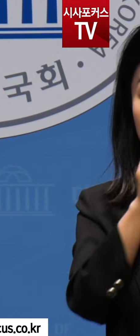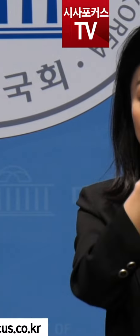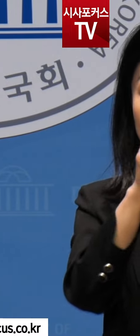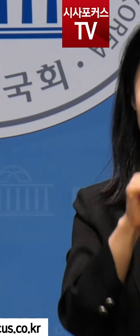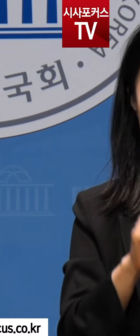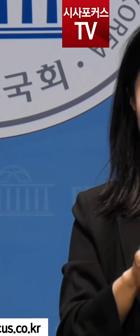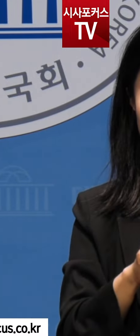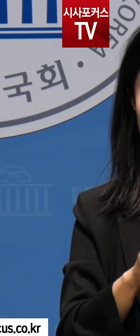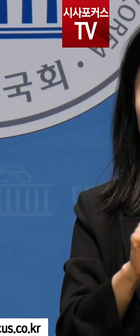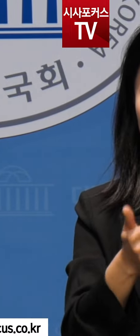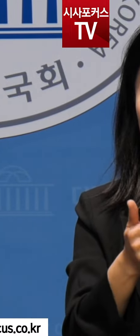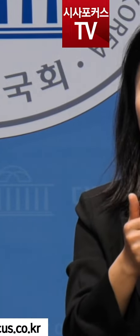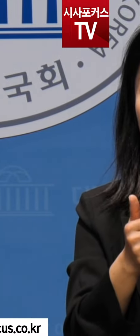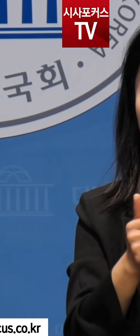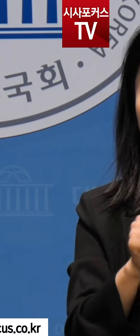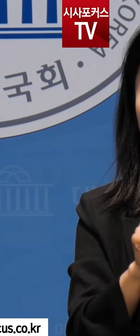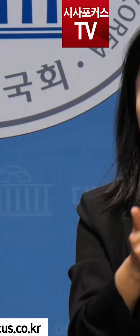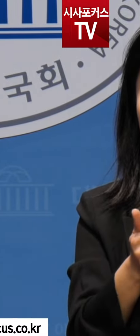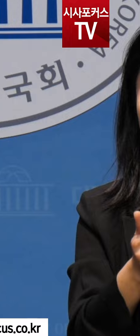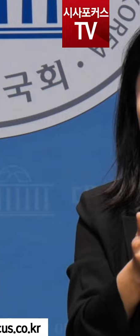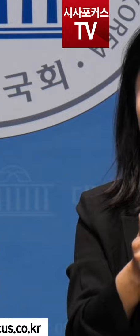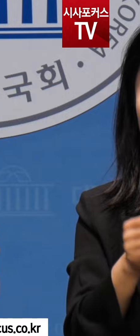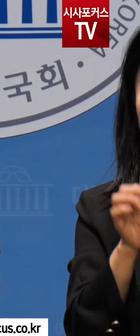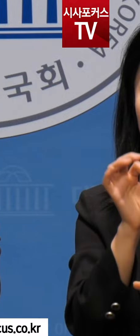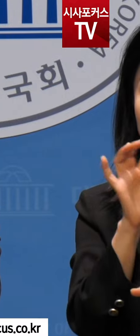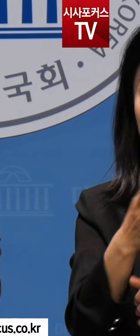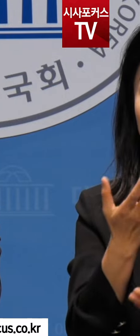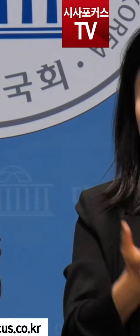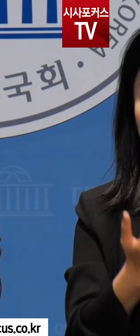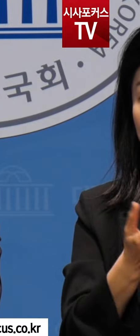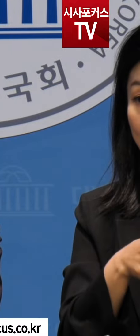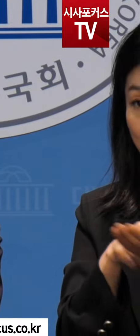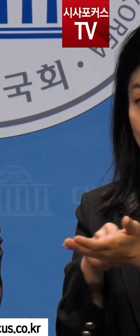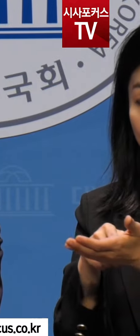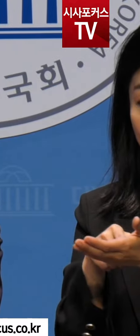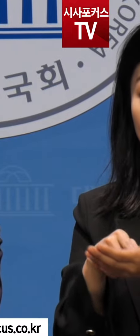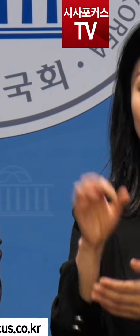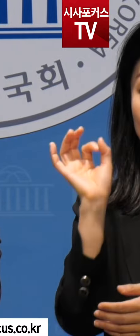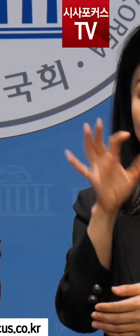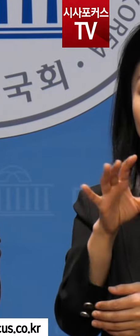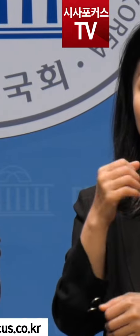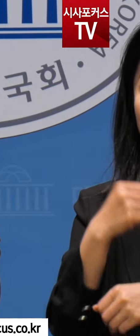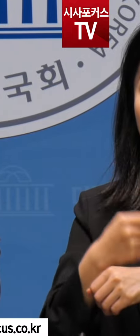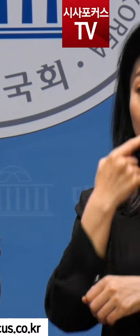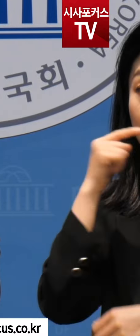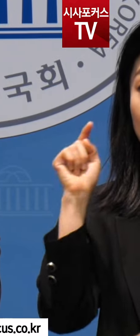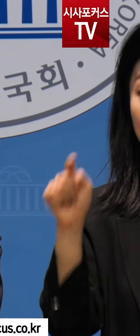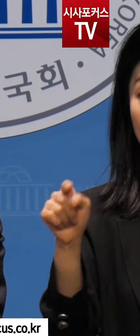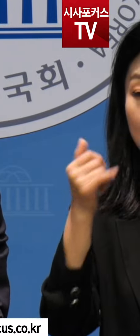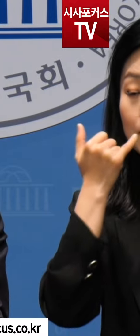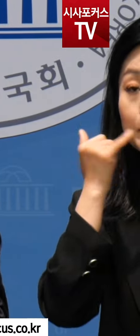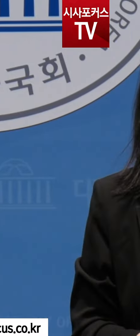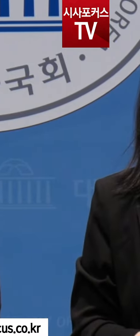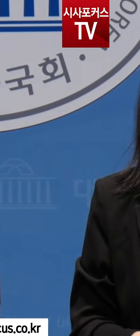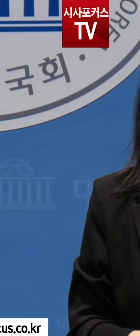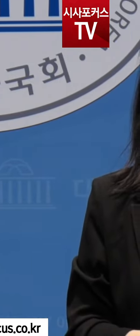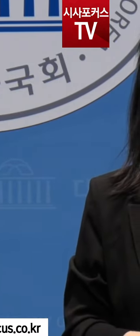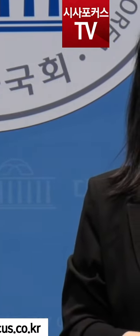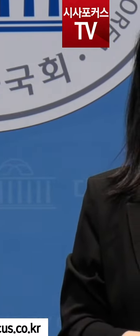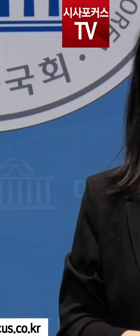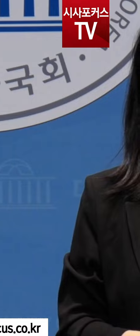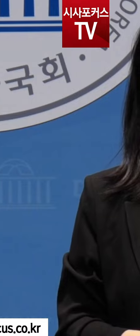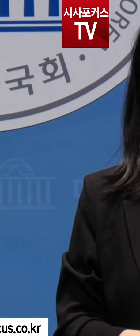사람이 도이치모터스 주식을 주문을 내면 받아줘라 라고 얘기했다는 보도가 있었습니다.